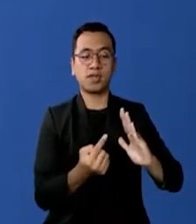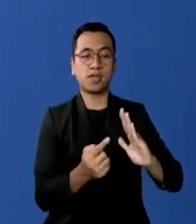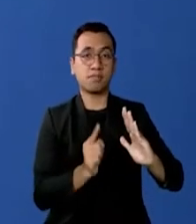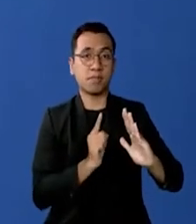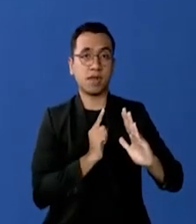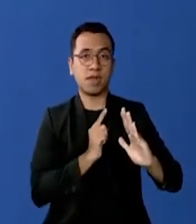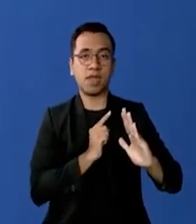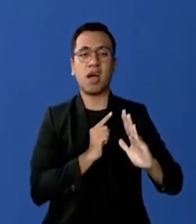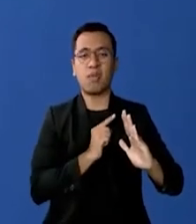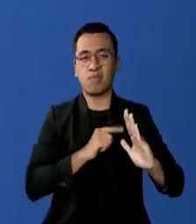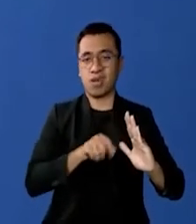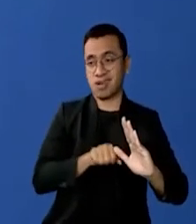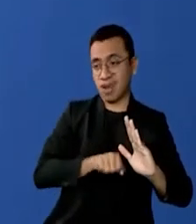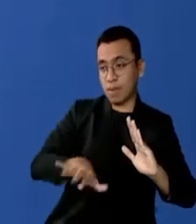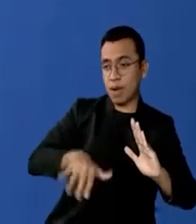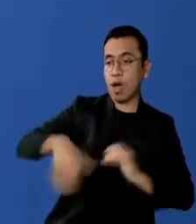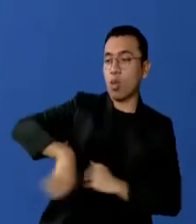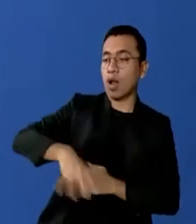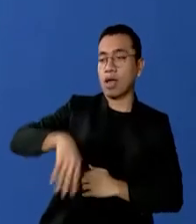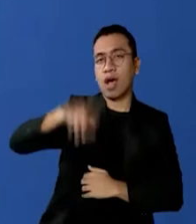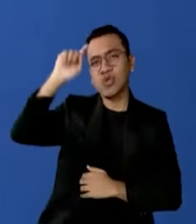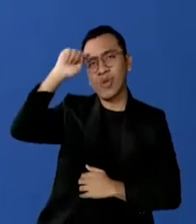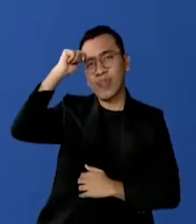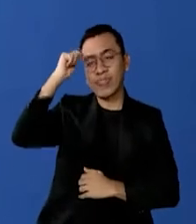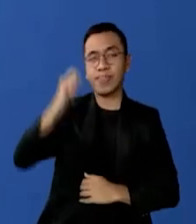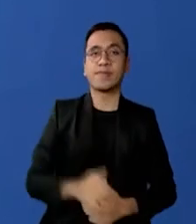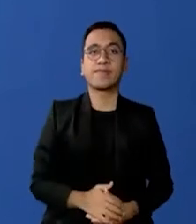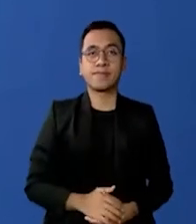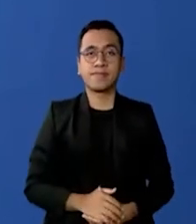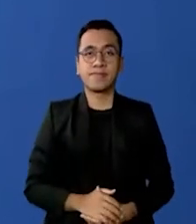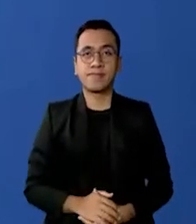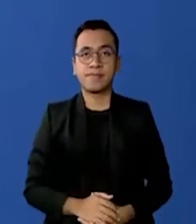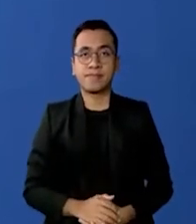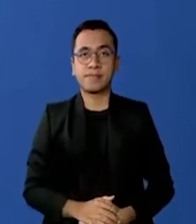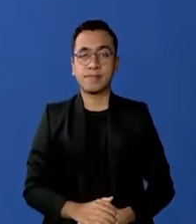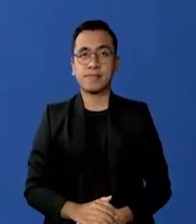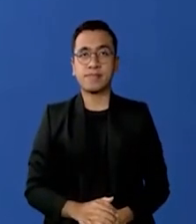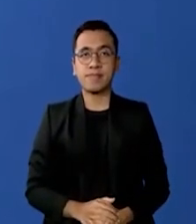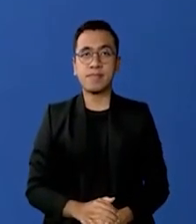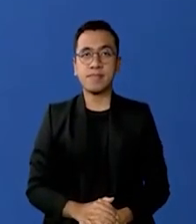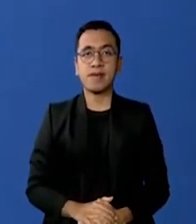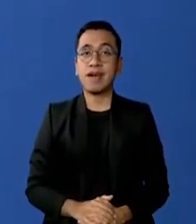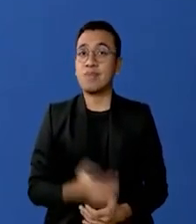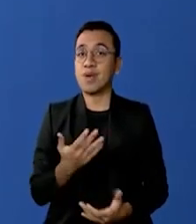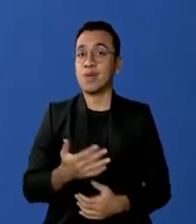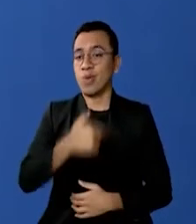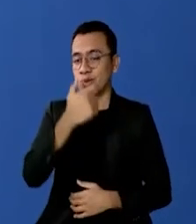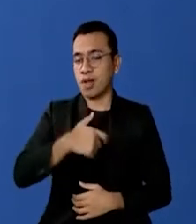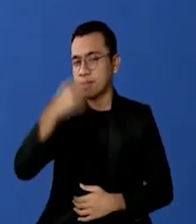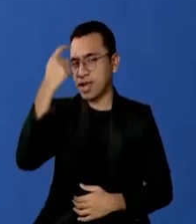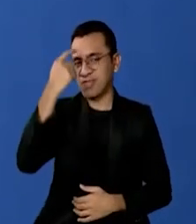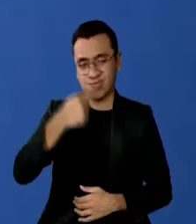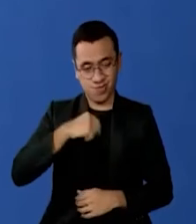sampai terkena kokpit karena itu make sedapat mungkin semacam tutup mata aja lah ah yaudah